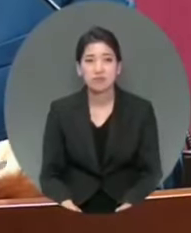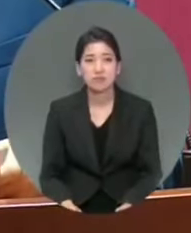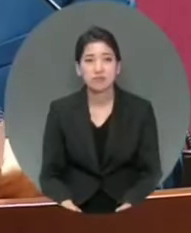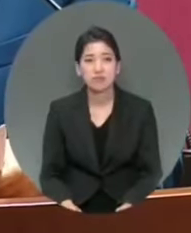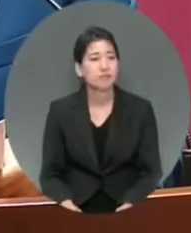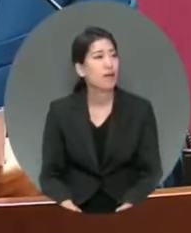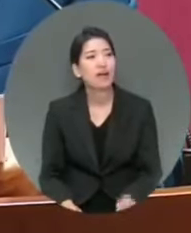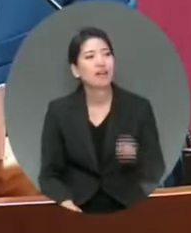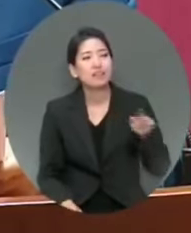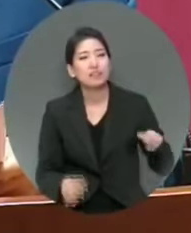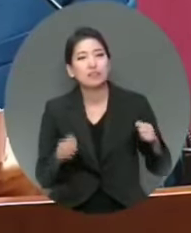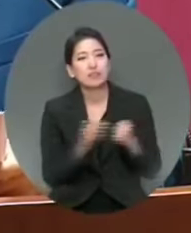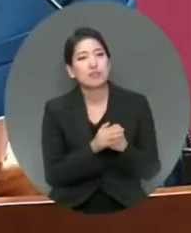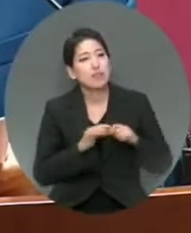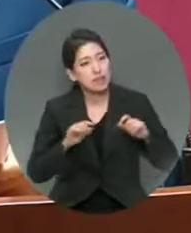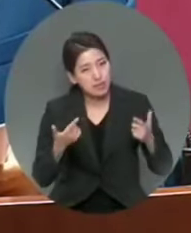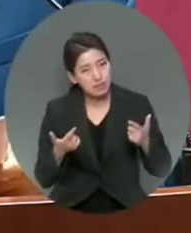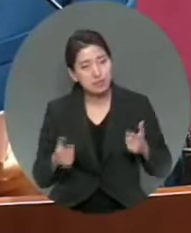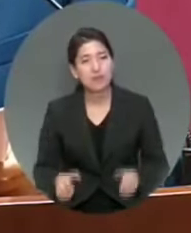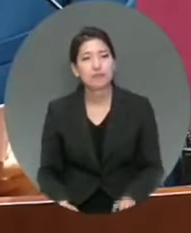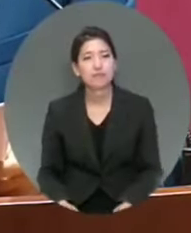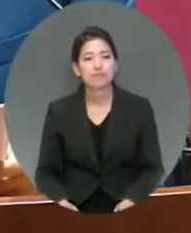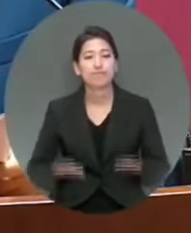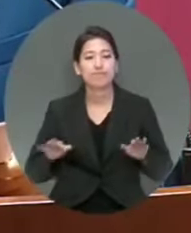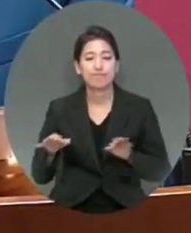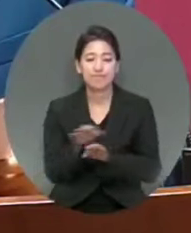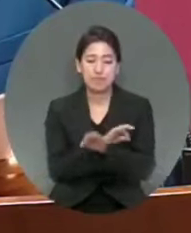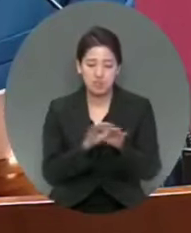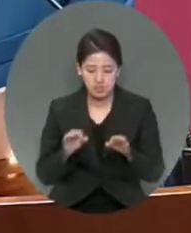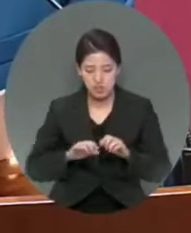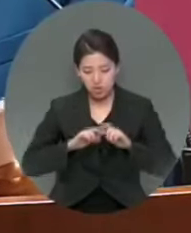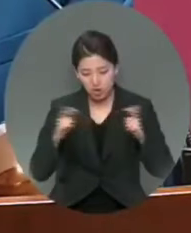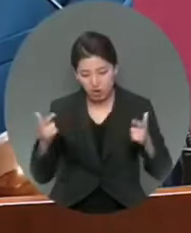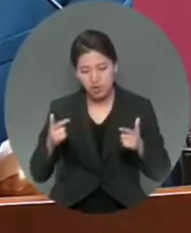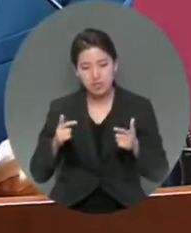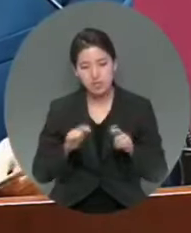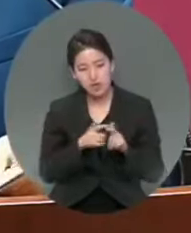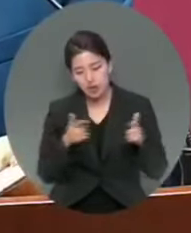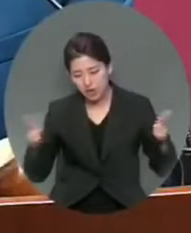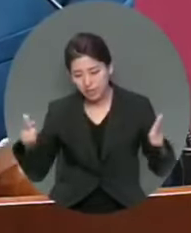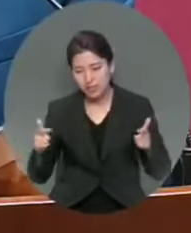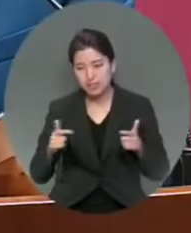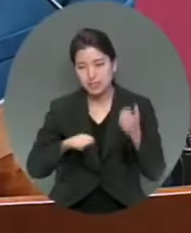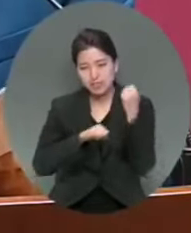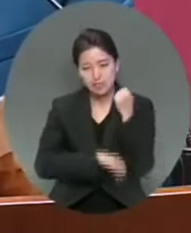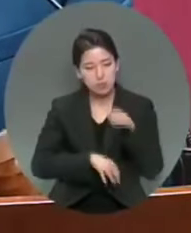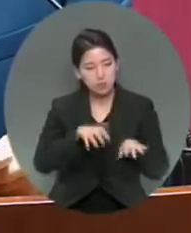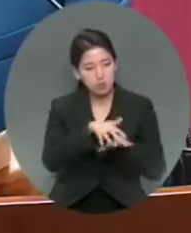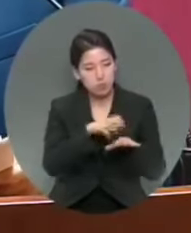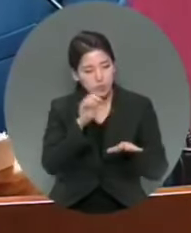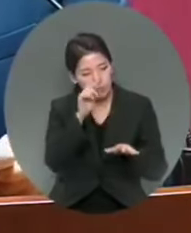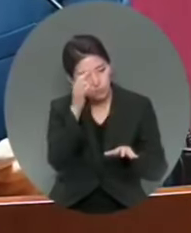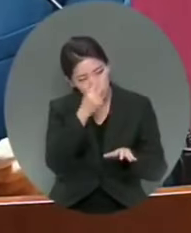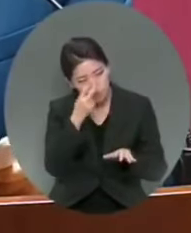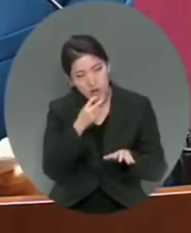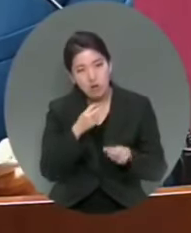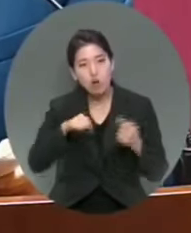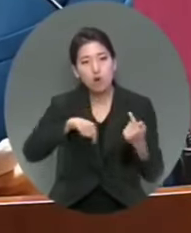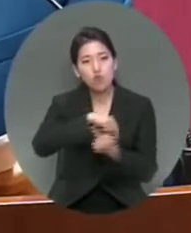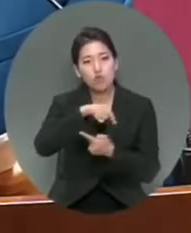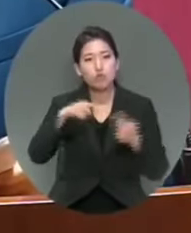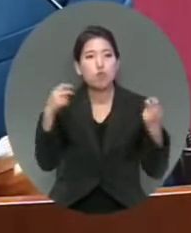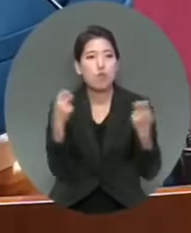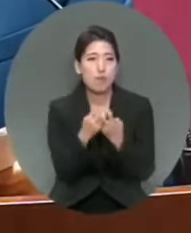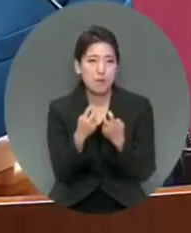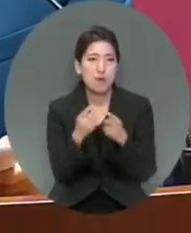것이 아니고 모든 것은 현행 체계를 점검을 하고 효율성, 효과성을 높일 수 있는 그런 방식으로 운영 방식을